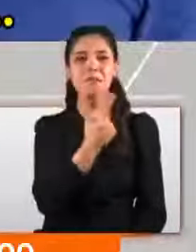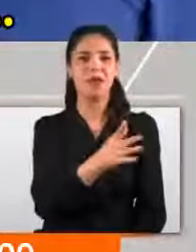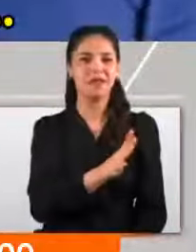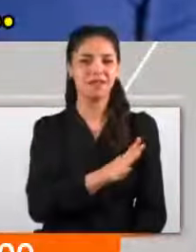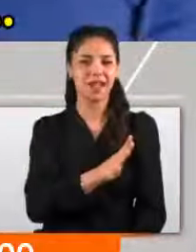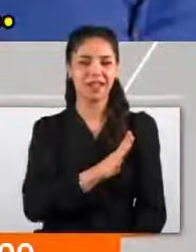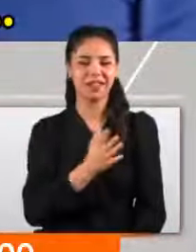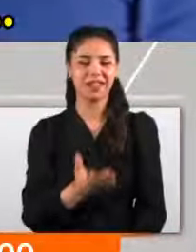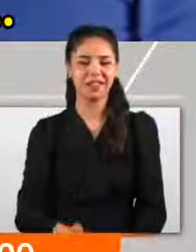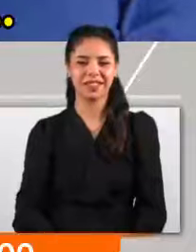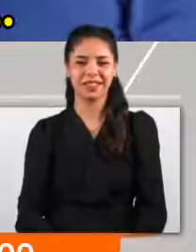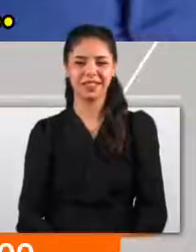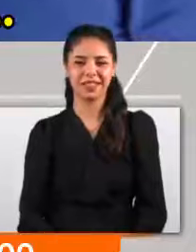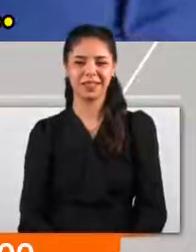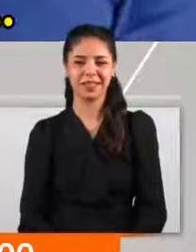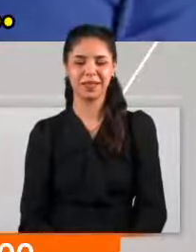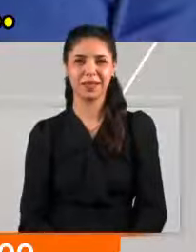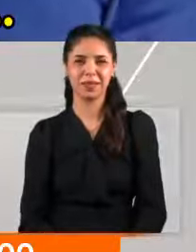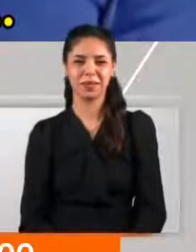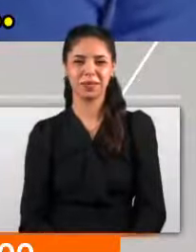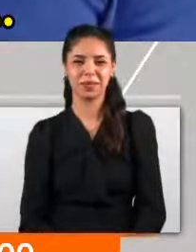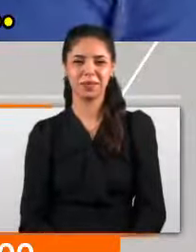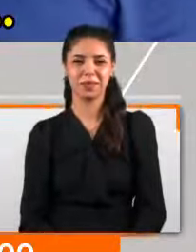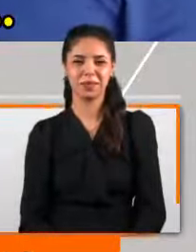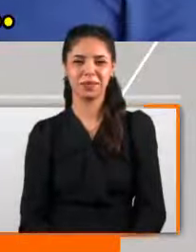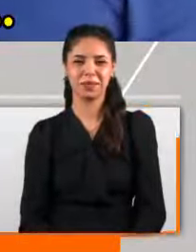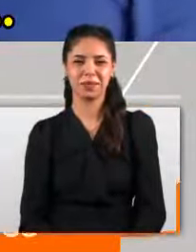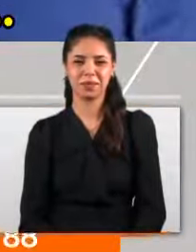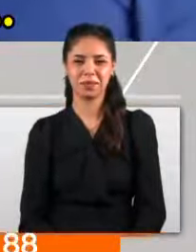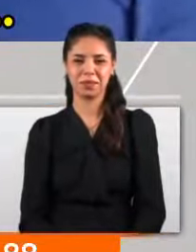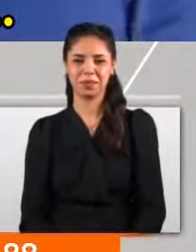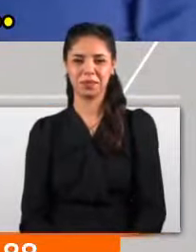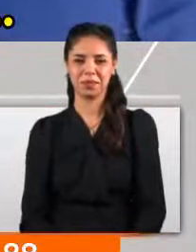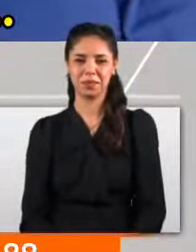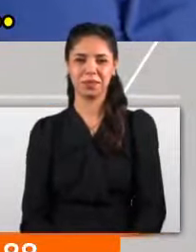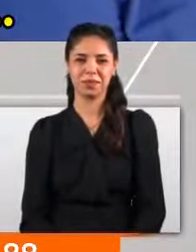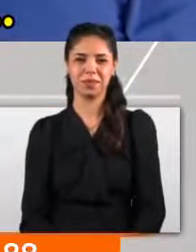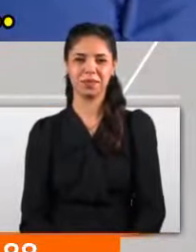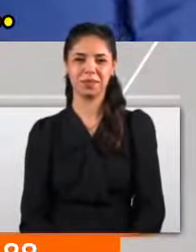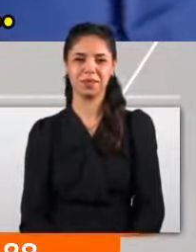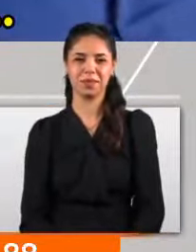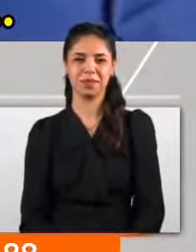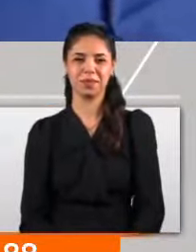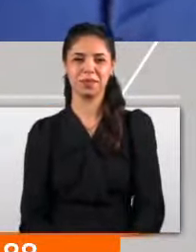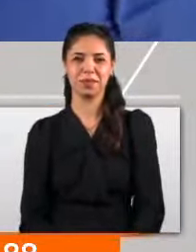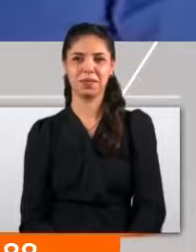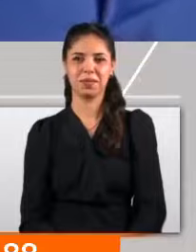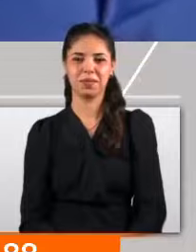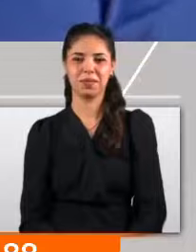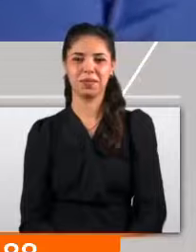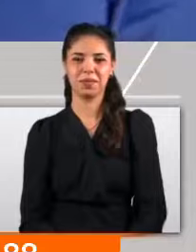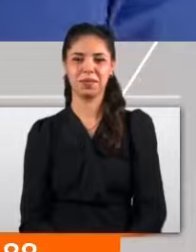Yanından geçen bakıyor. Araba kullanamaz hale gelene kadar ya da artık bu zevkim iyice körelene kadar sahiplenip Allah